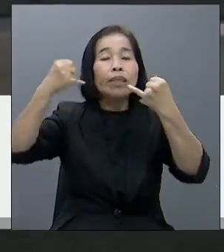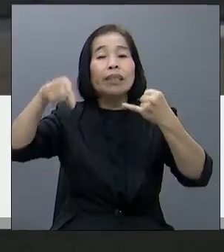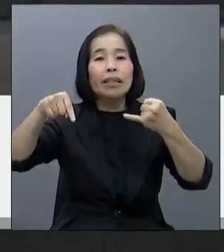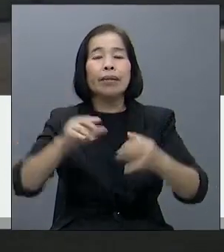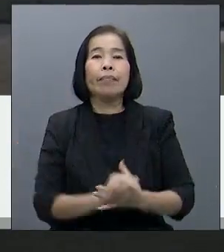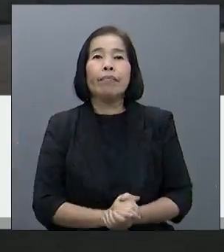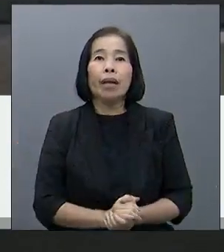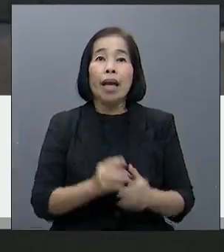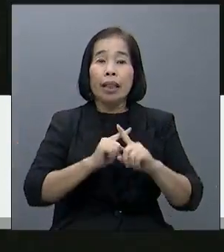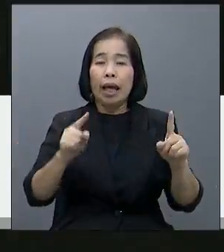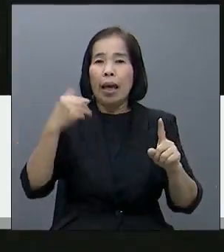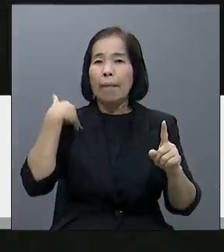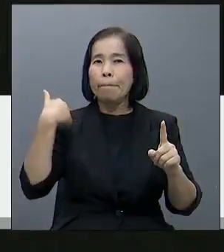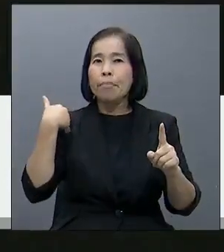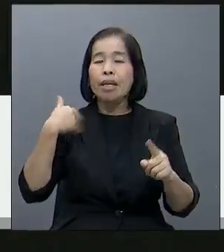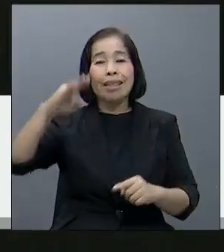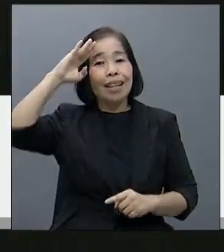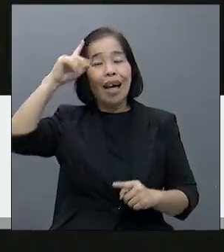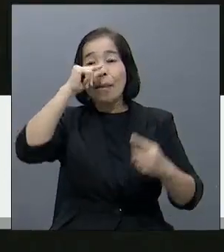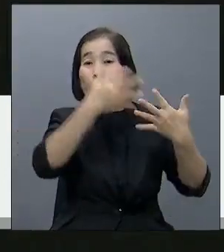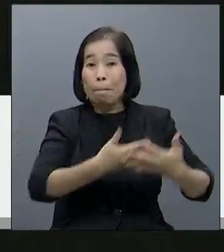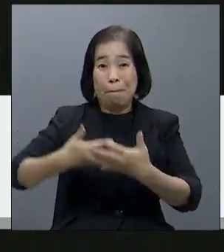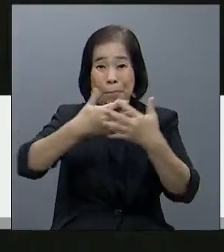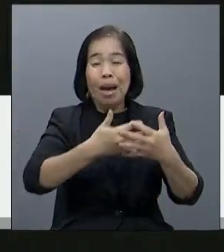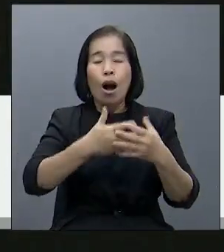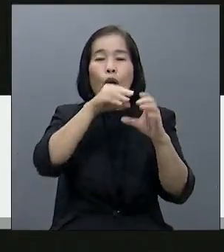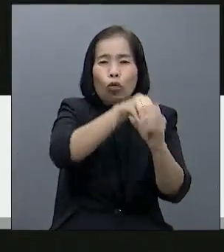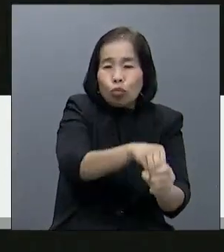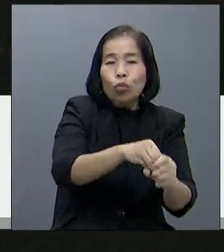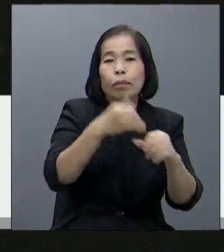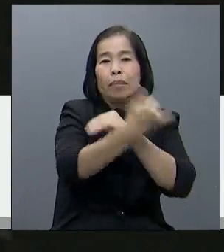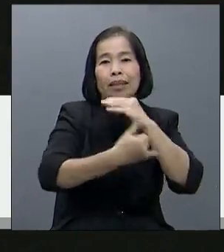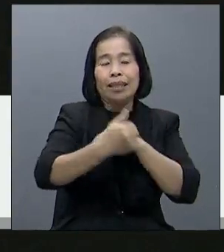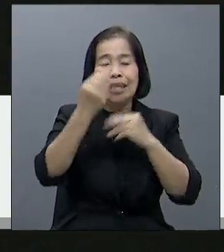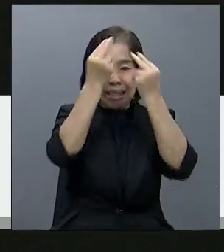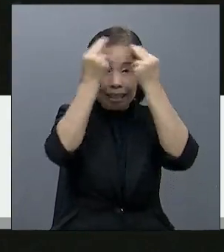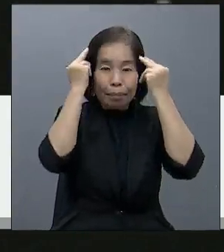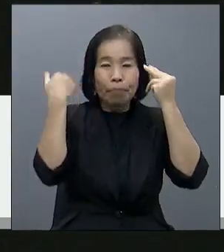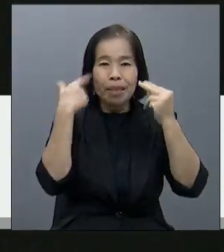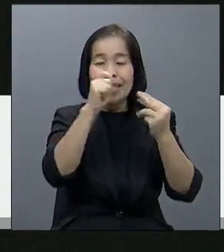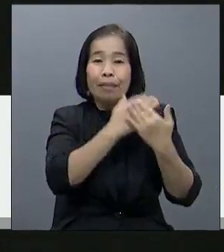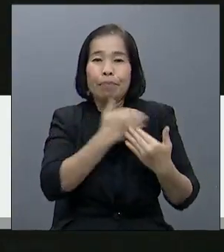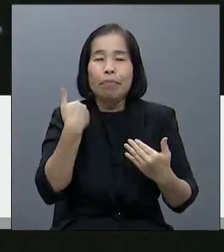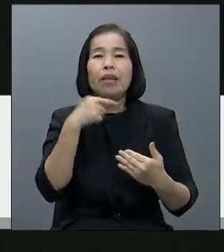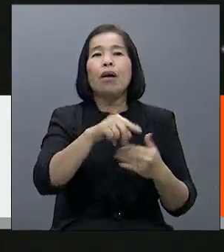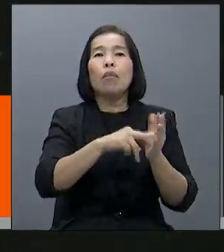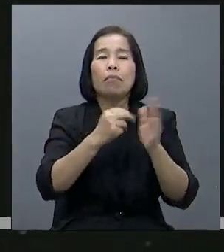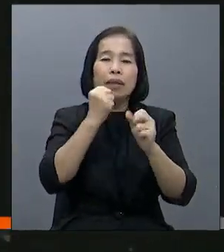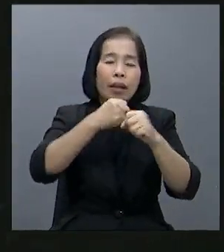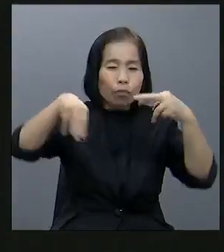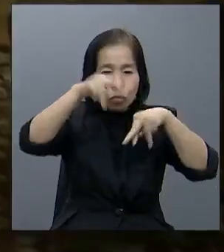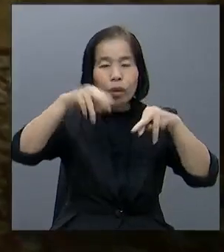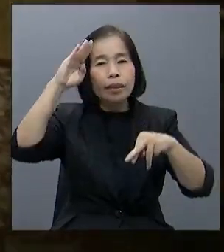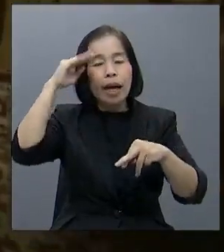กันฐานทัพทหารอเมริกันประจำการอยู่ในอิรักและซีเรียก็ถูกจมตีด้วยขีปนาวุธก็ทำให้ทหารอเมริกันส่วนหนึ่งได้รับบาดเจ็บไป